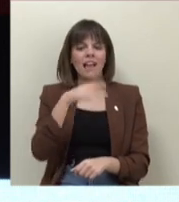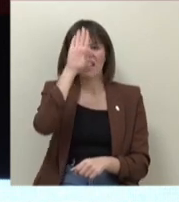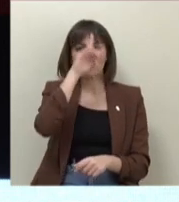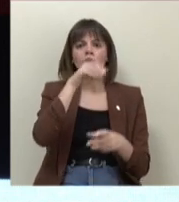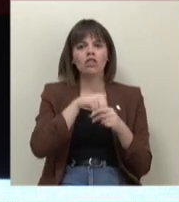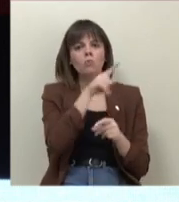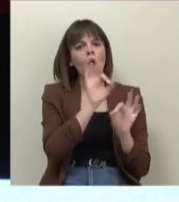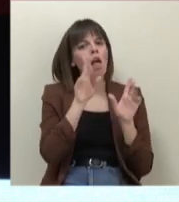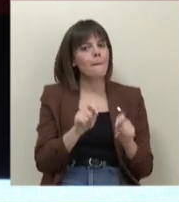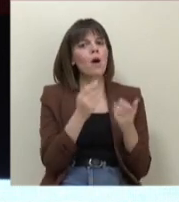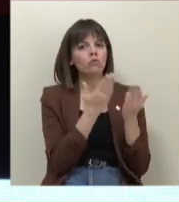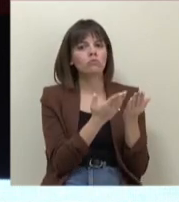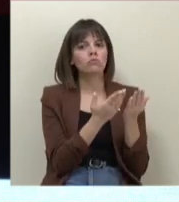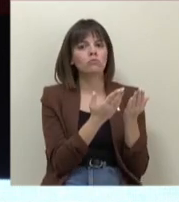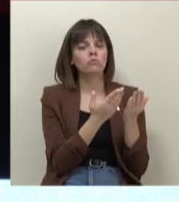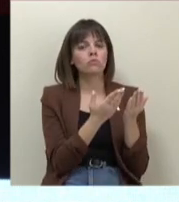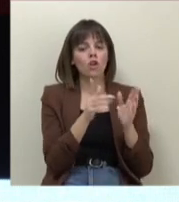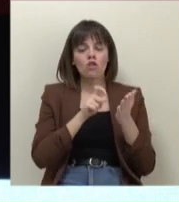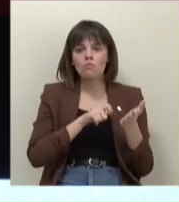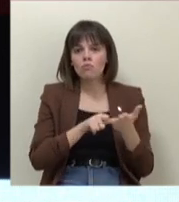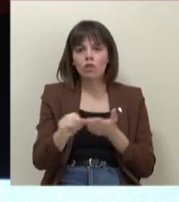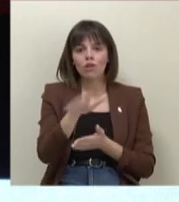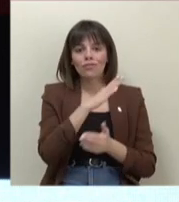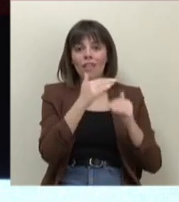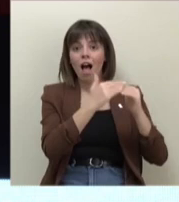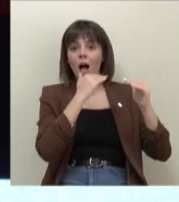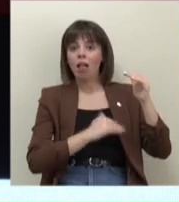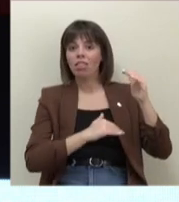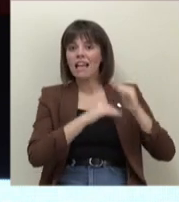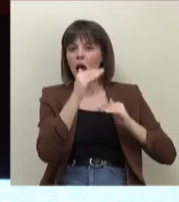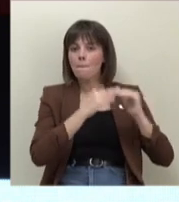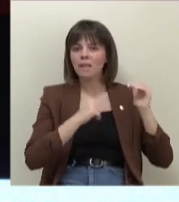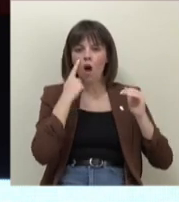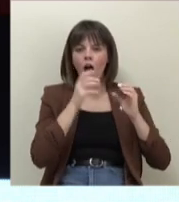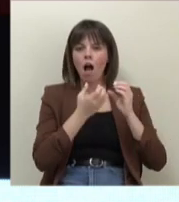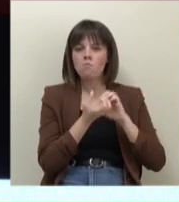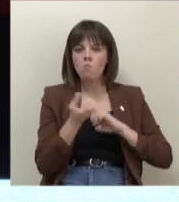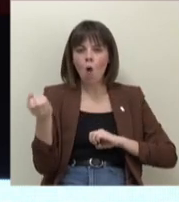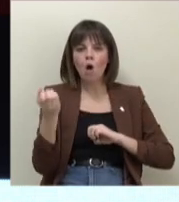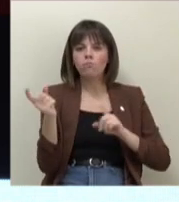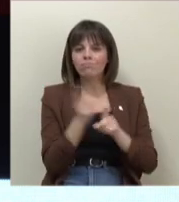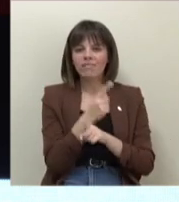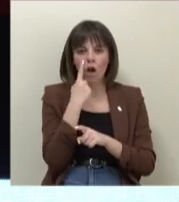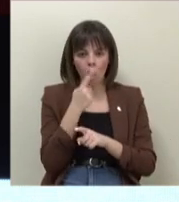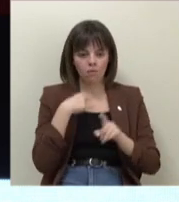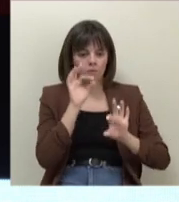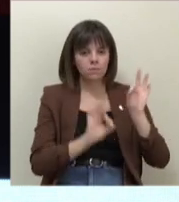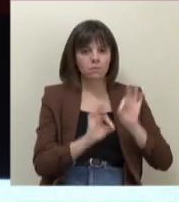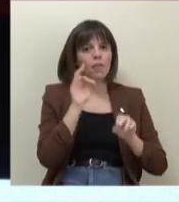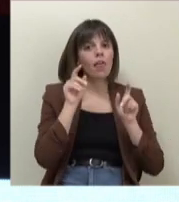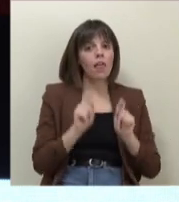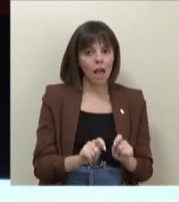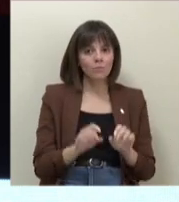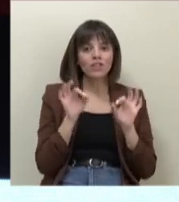bunu yapıyoruz. Bütün altyapıyı, bütün analizlerini yaptık. Şimdi